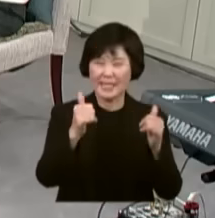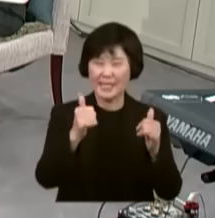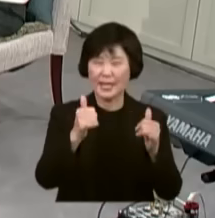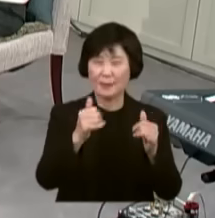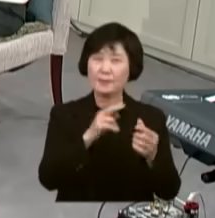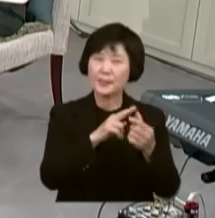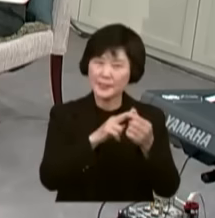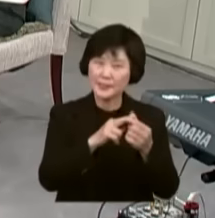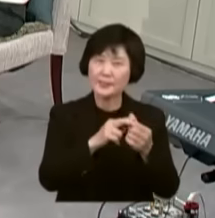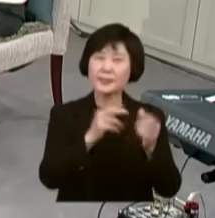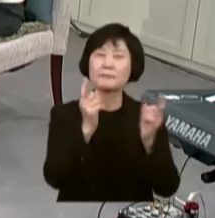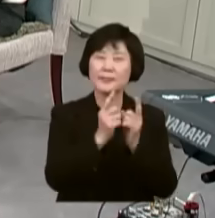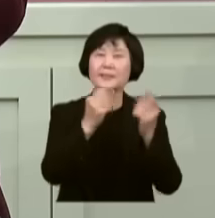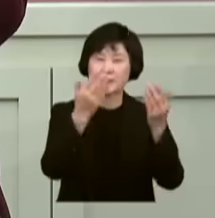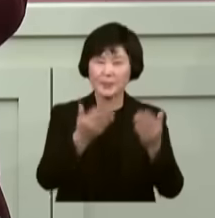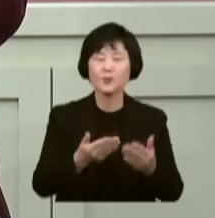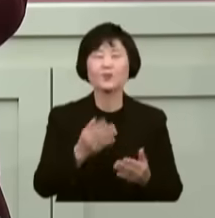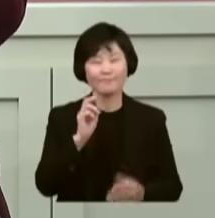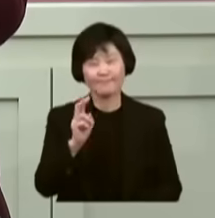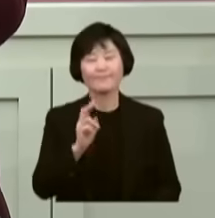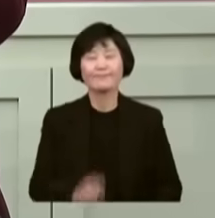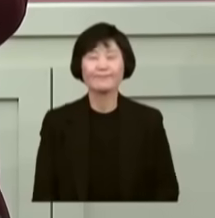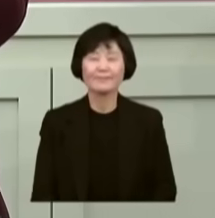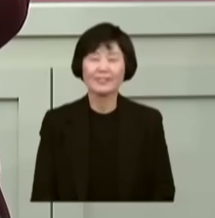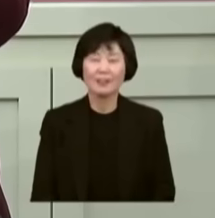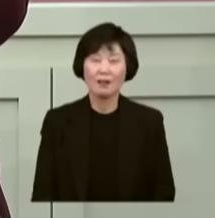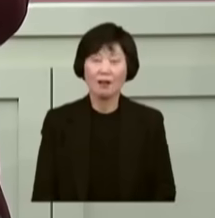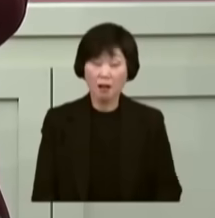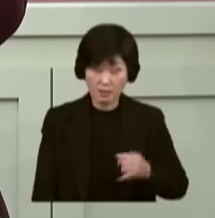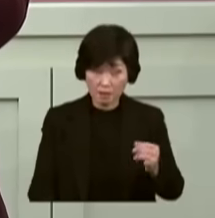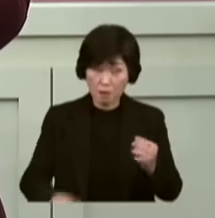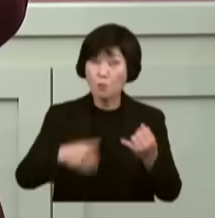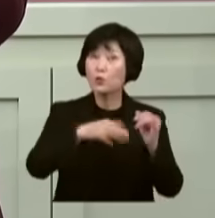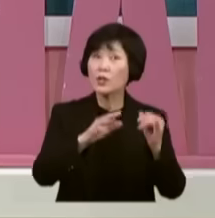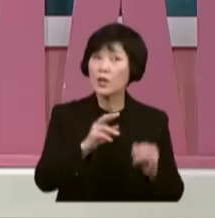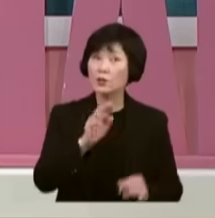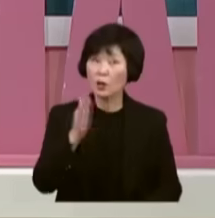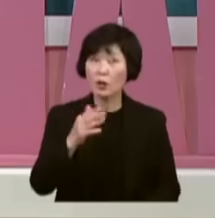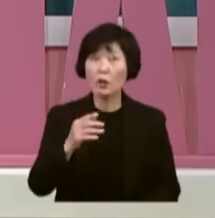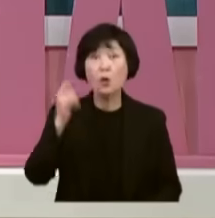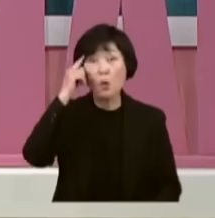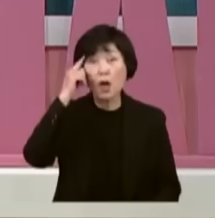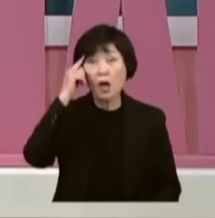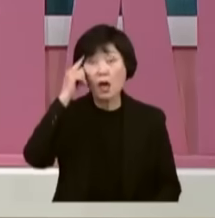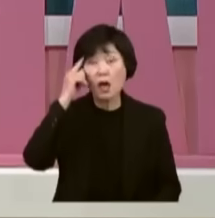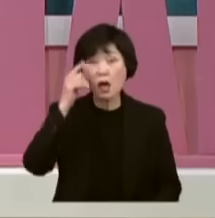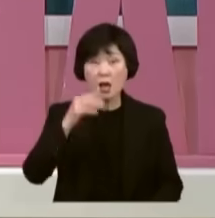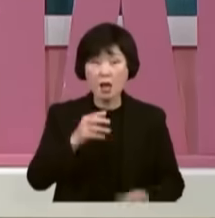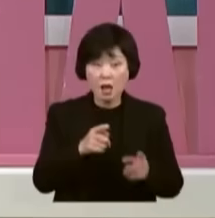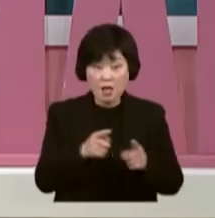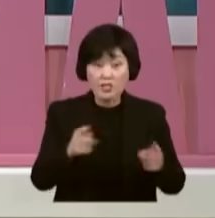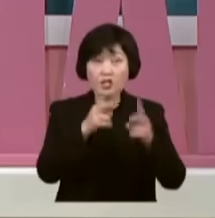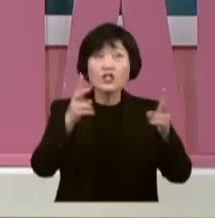보내? 복층이 있는데. 아이고, 그렇게 따지면 안 돼. 아이고, 아이고. 복층이 있는데 그걸 왜 떠나보내? 같이 2층 살고